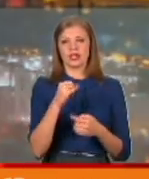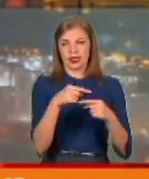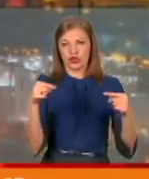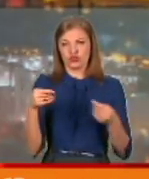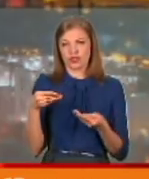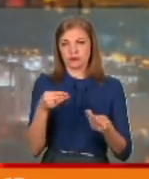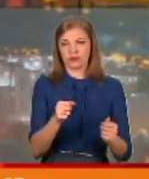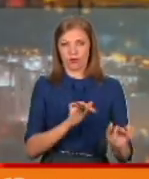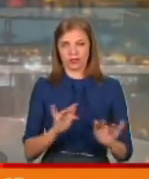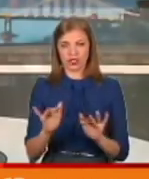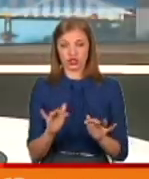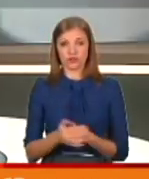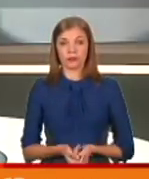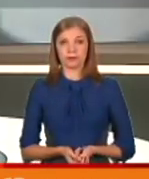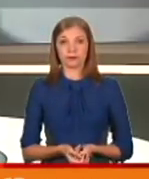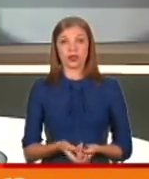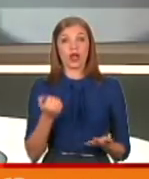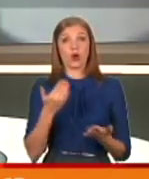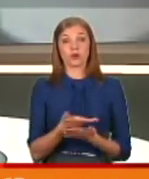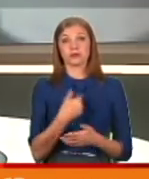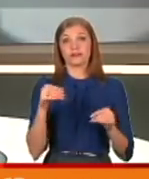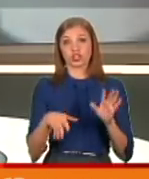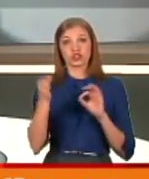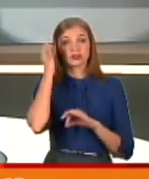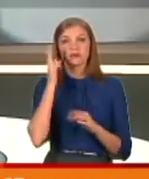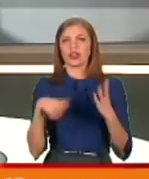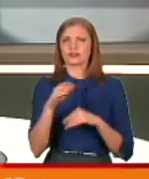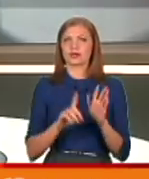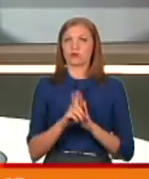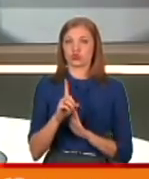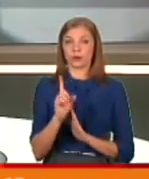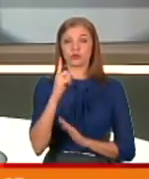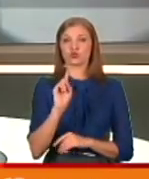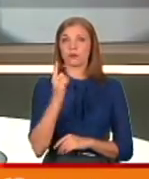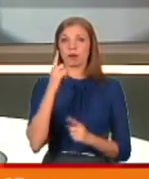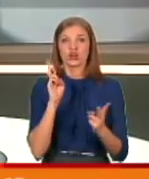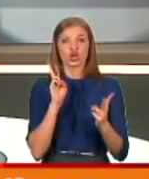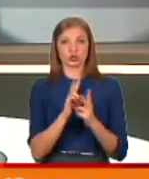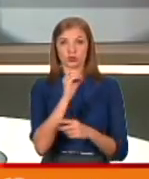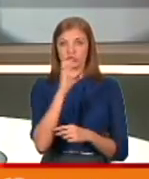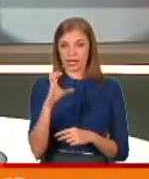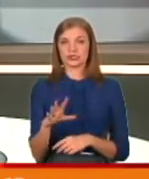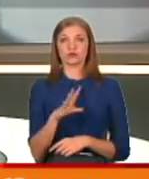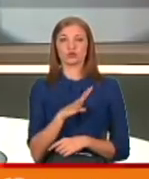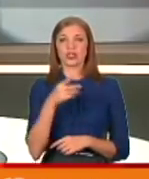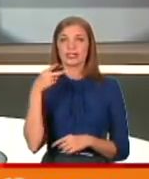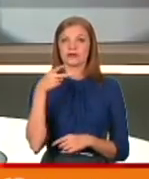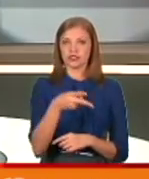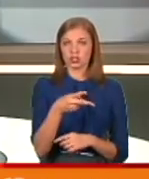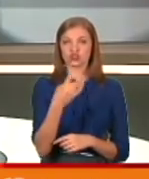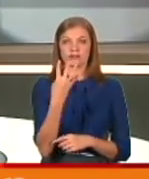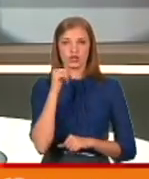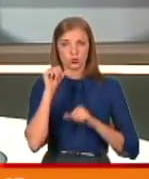інших впливових діячів. А от ми вирішили згадати, як все починалося. Адже перша зустріч ЄС відбулася